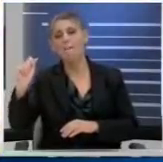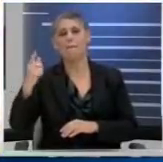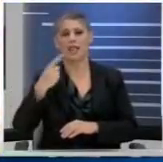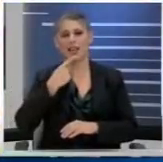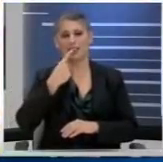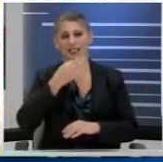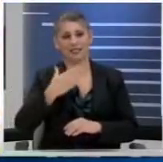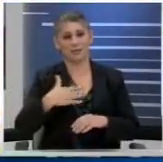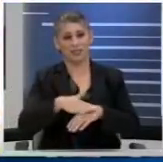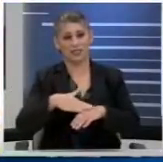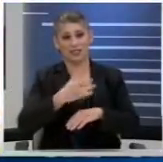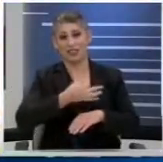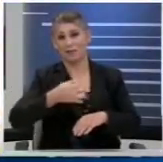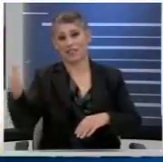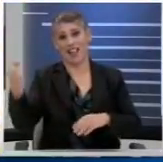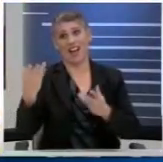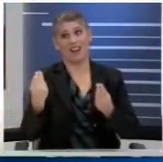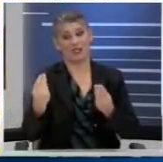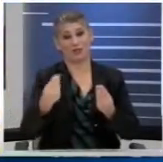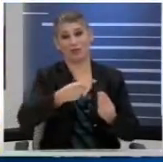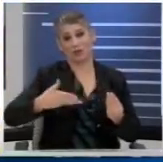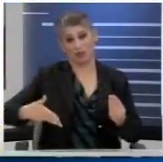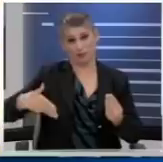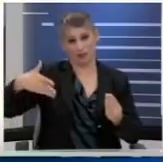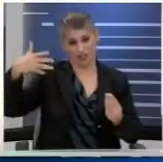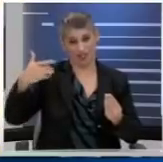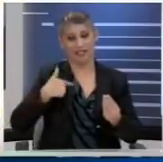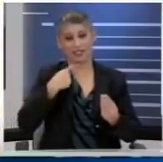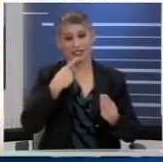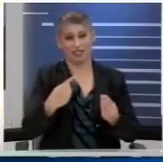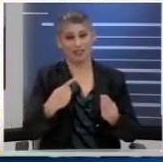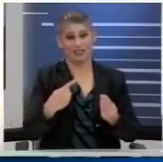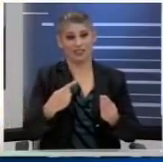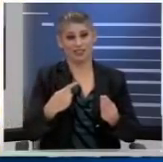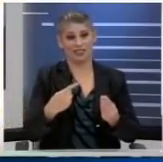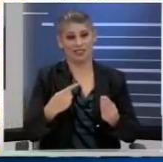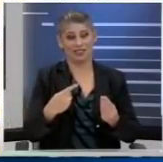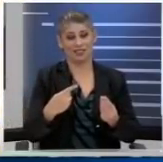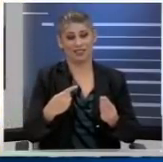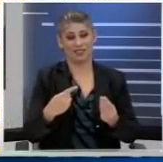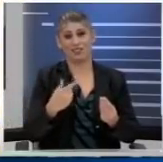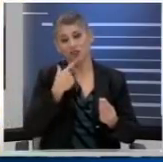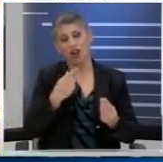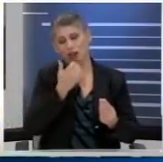Με συγχωρείτε, εγώ δεν είμαι τόσο άριστος ο κύριος Μητσοτάκης. Το λέω με...